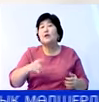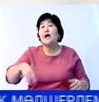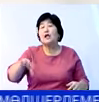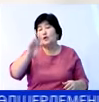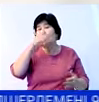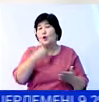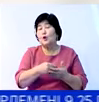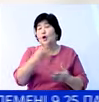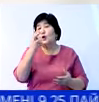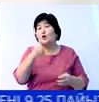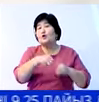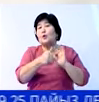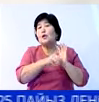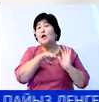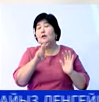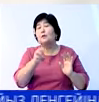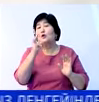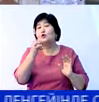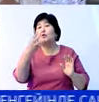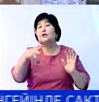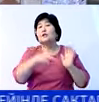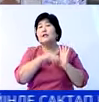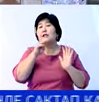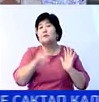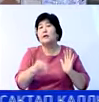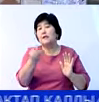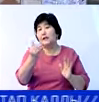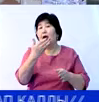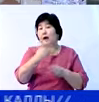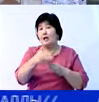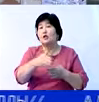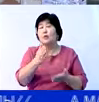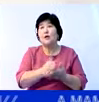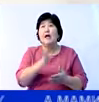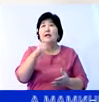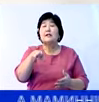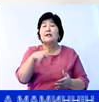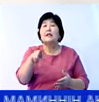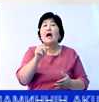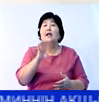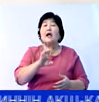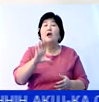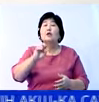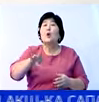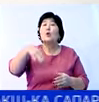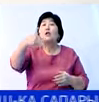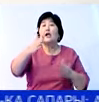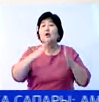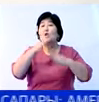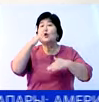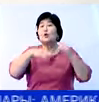республикалық бюджеттен 316 миллион 338 мың теңге қаржы бөлінуде. Сырдария сол жағалауындағы үйлерді